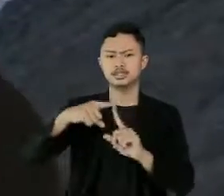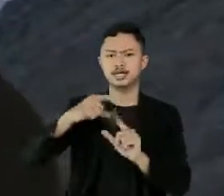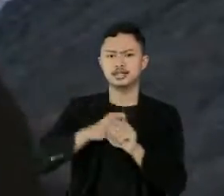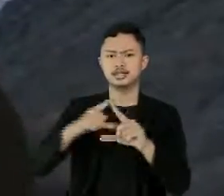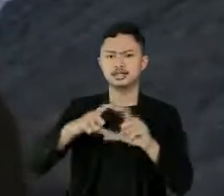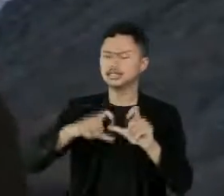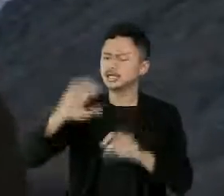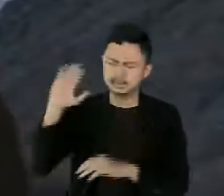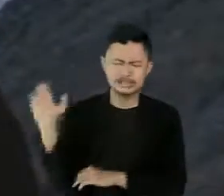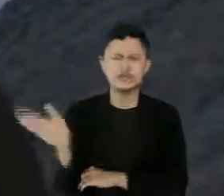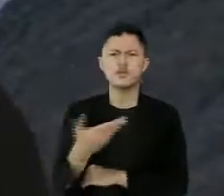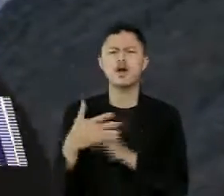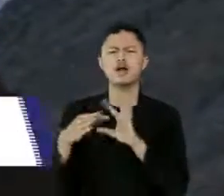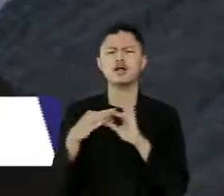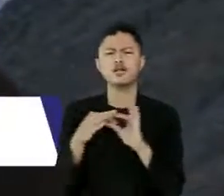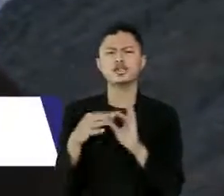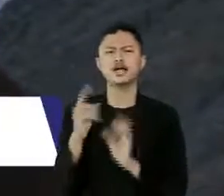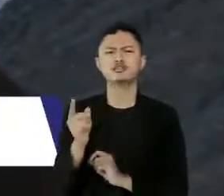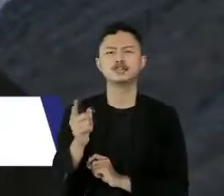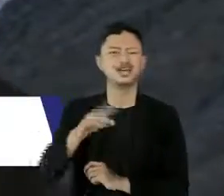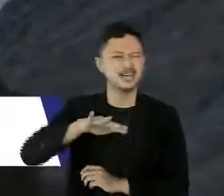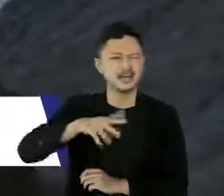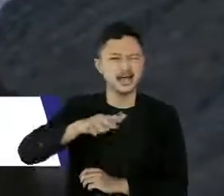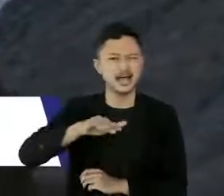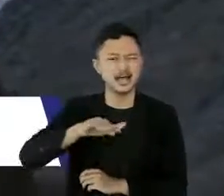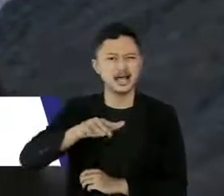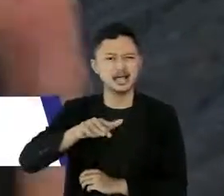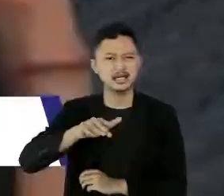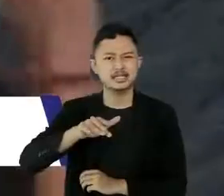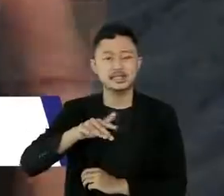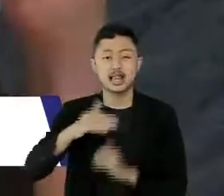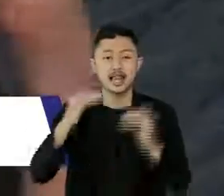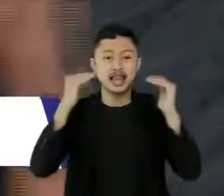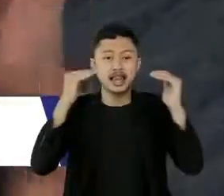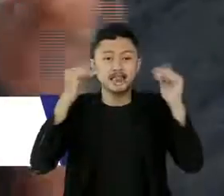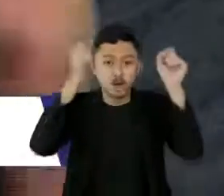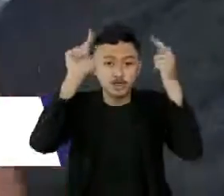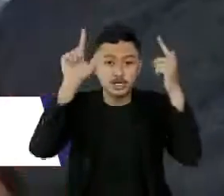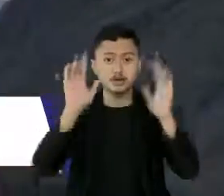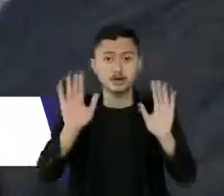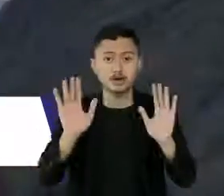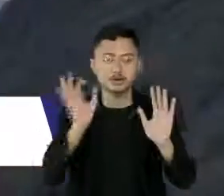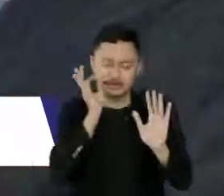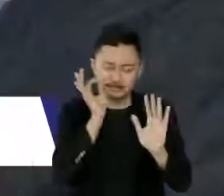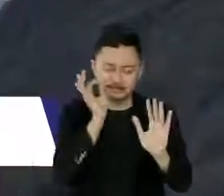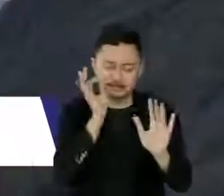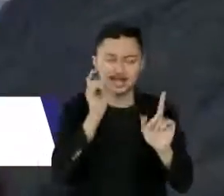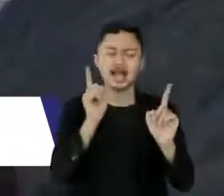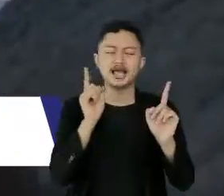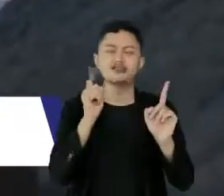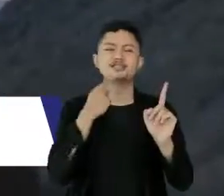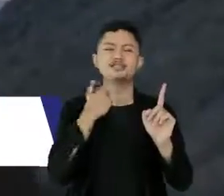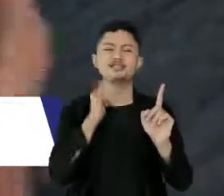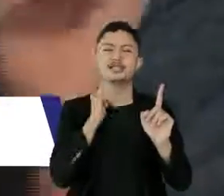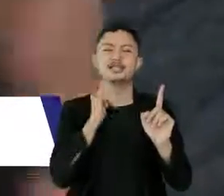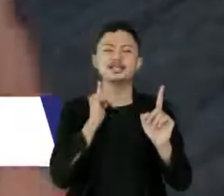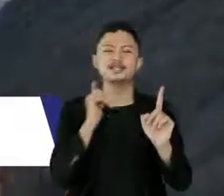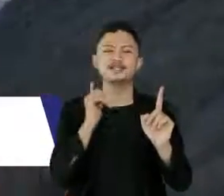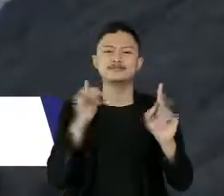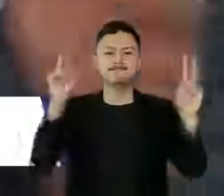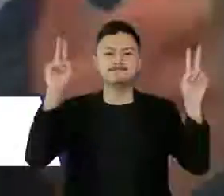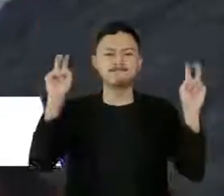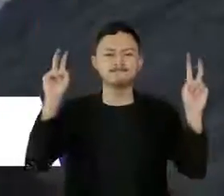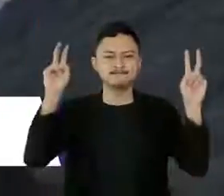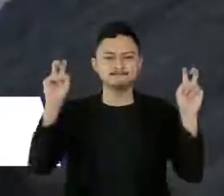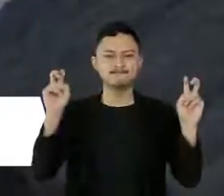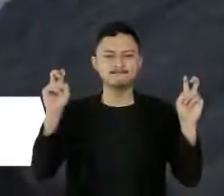itu semuanya harus berpadu. Kadang-kadang nggak hanya di tataran konsep ya, nuan sewu, ini kalau Ria bisa bicara, nggak hanya di tataran kita bicara dalam